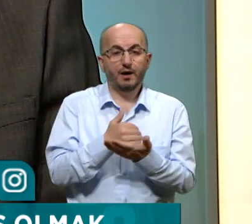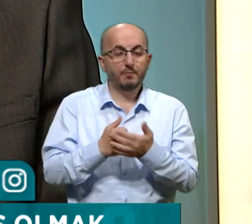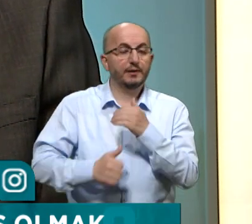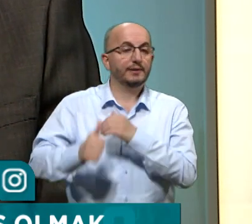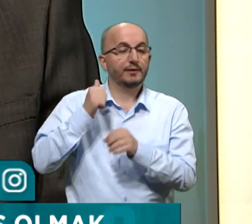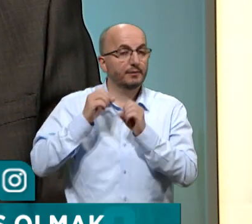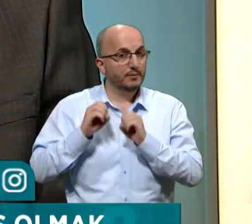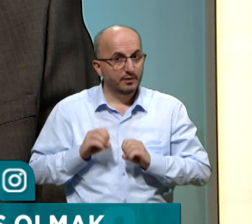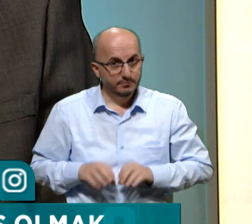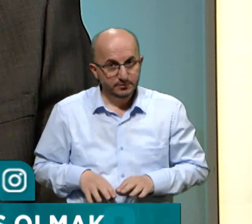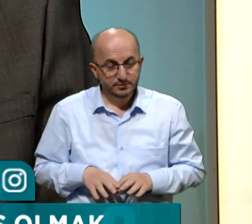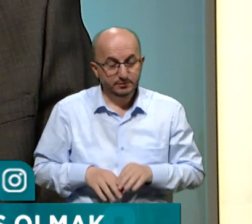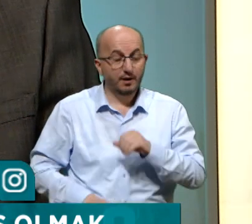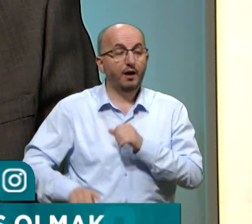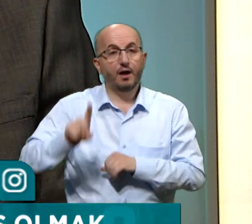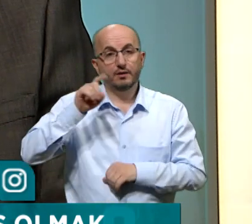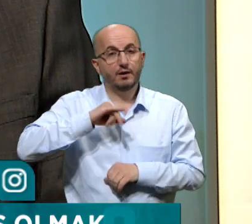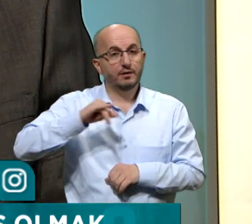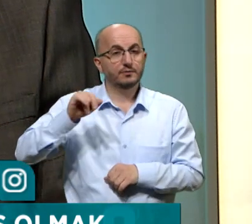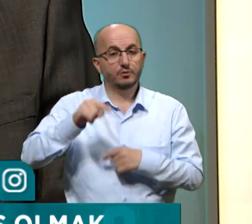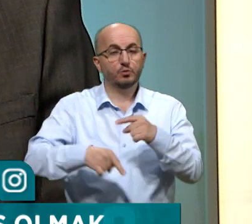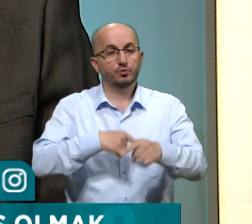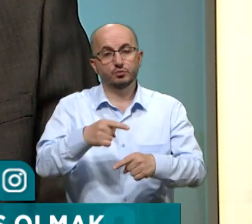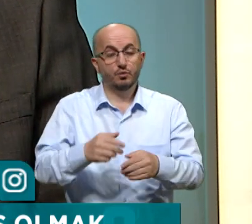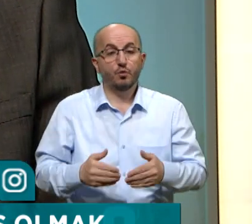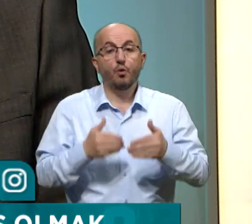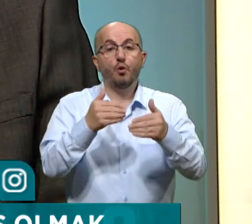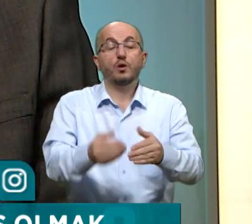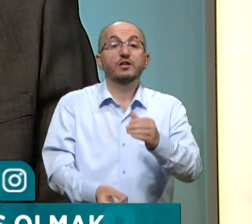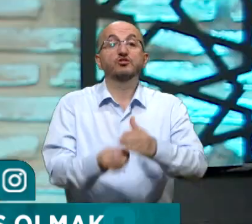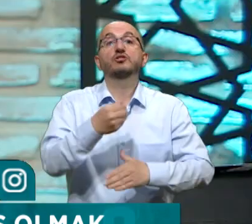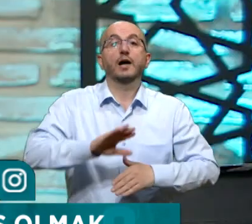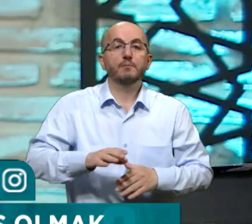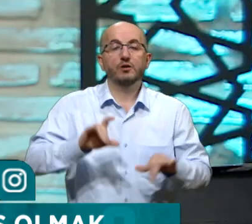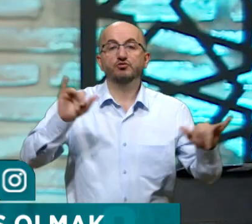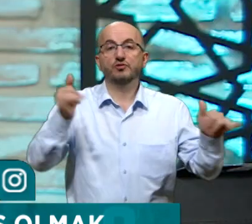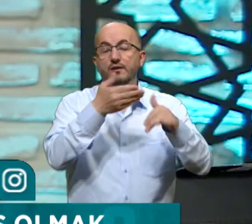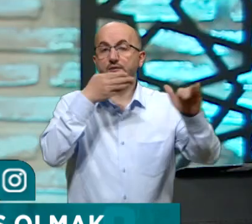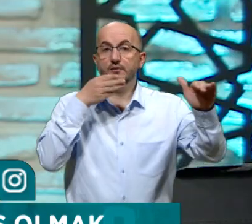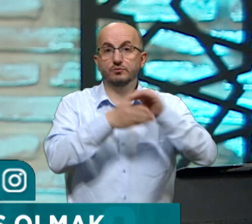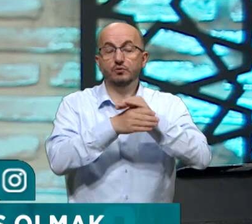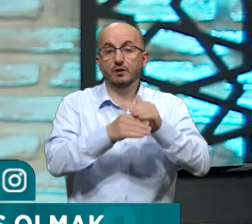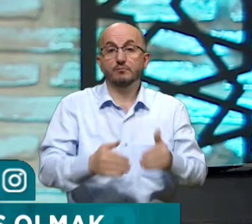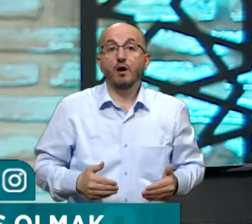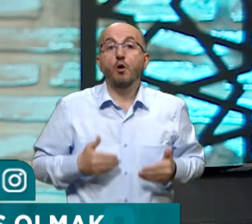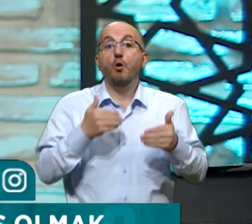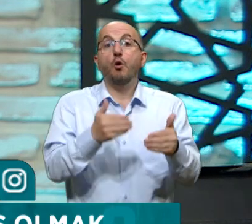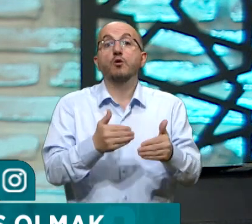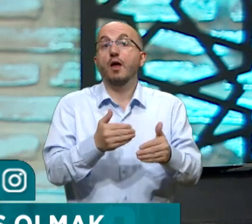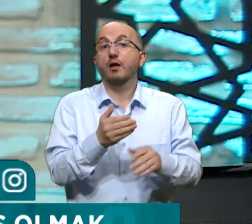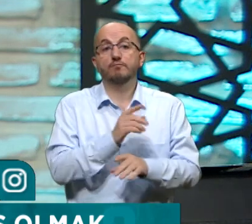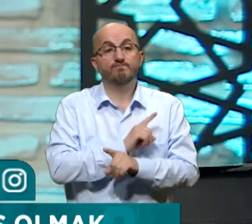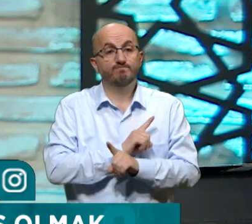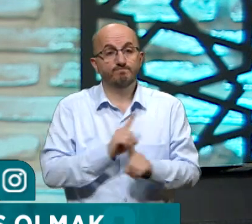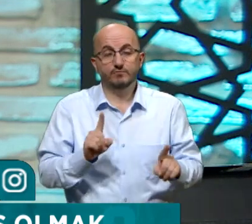bırakmışsa Allah katında onu soyu öne çıkartmaz cennete sokma da onu öne almaz